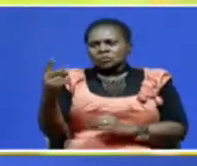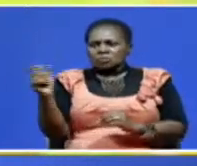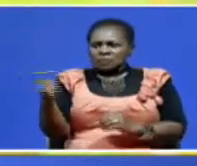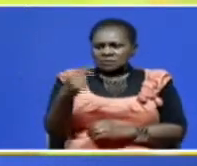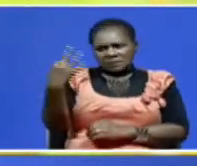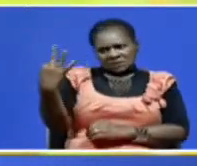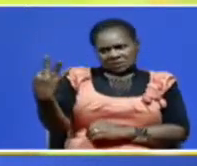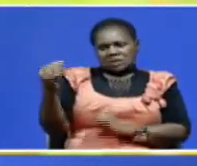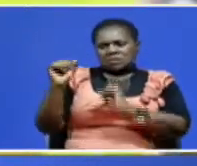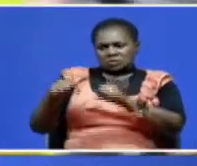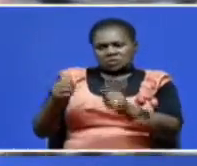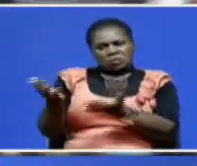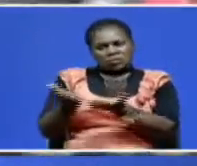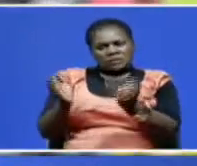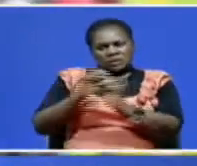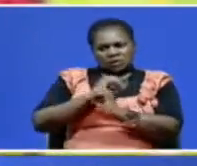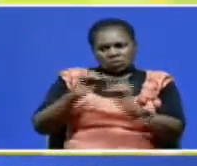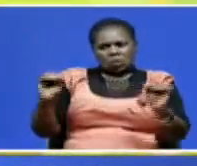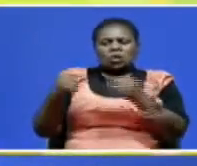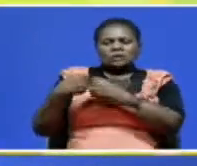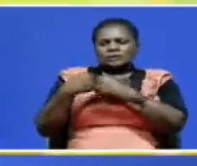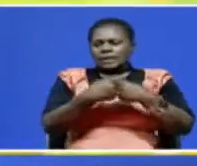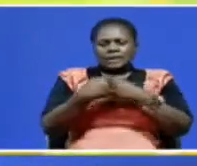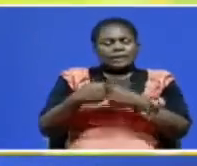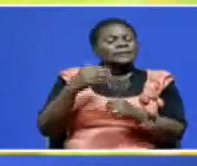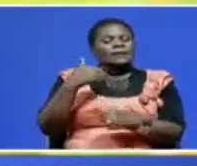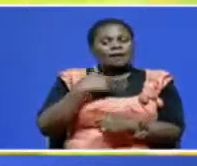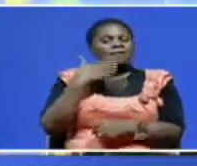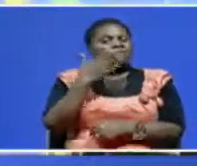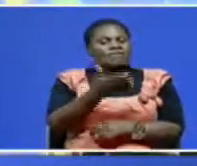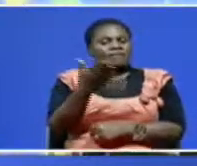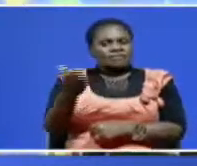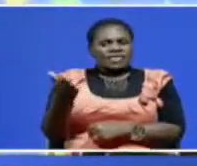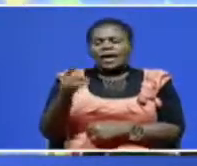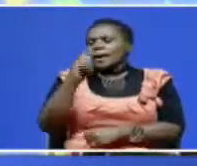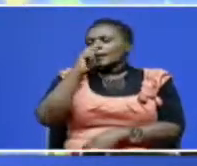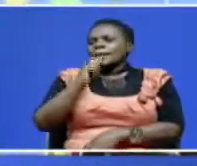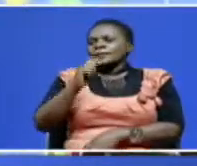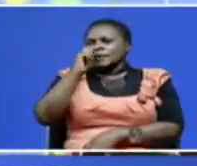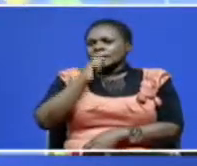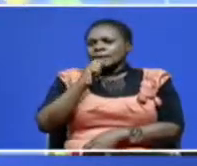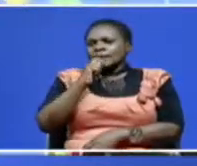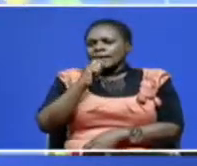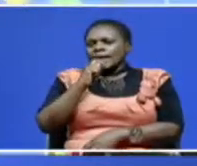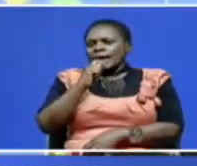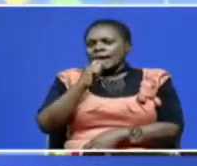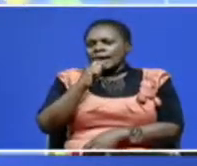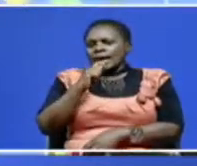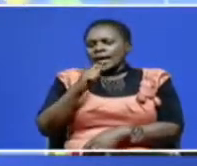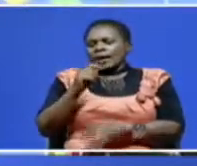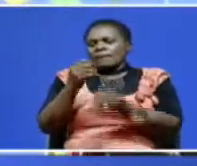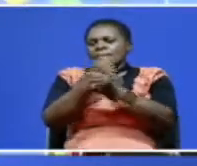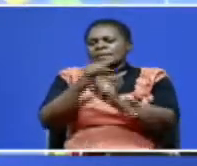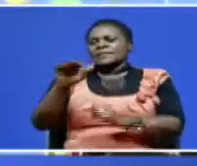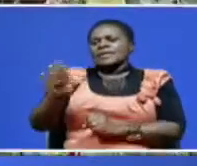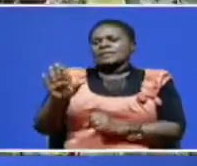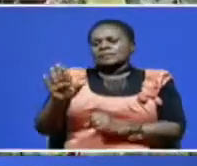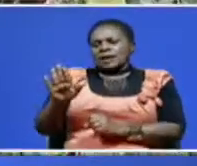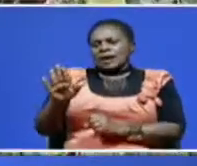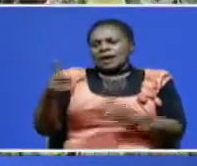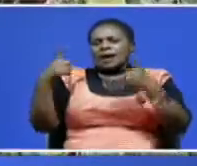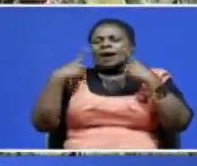mitatu. Kwa hiyo changamoto inakuwa bado. Tanzania chini ya utawala wa Rais Daktari John Pombe